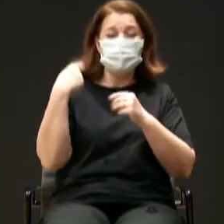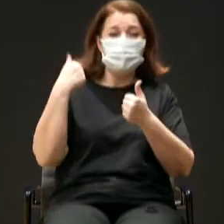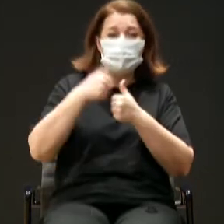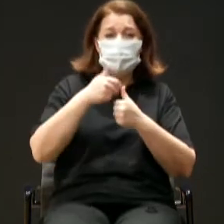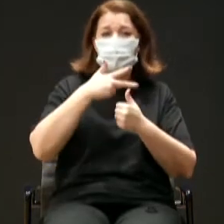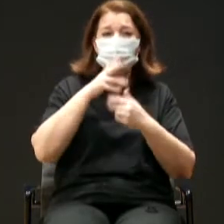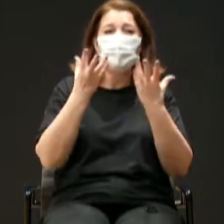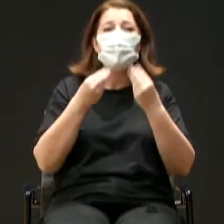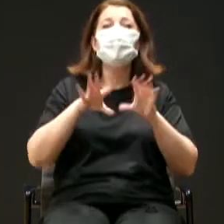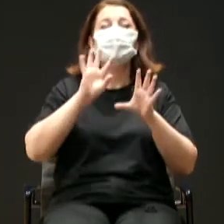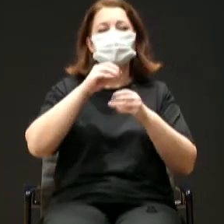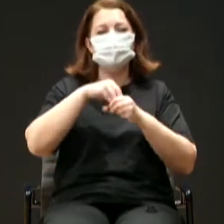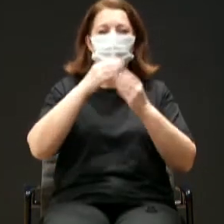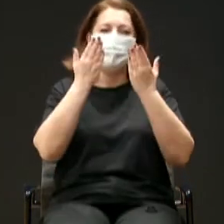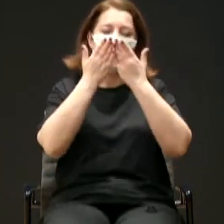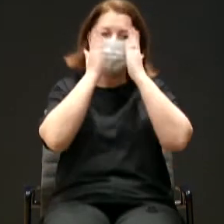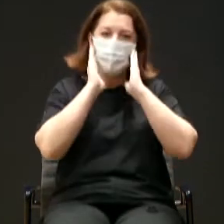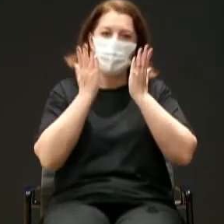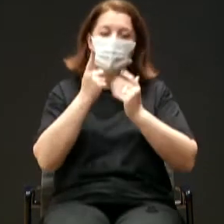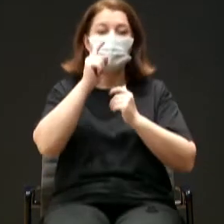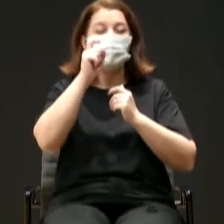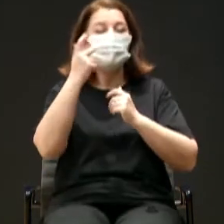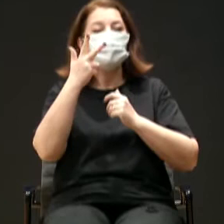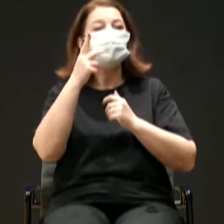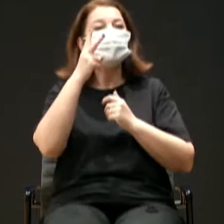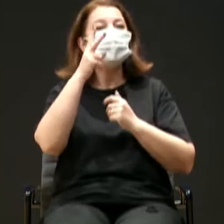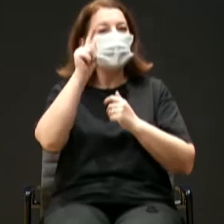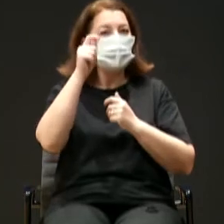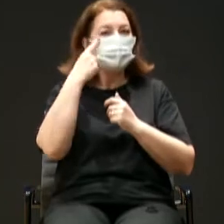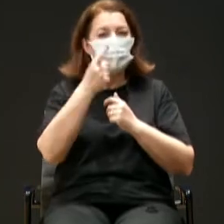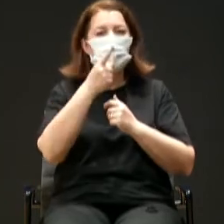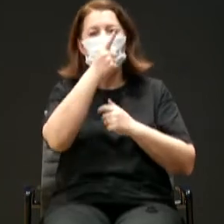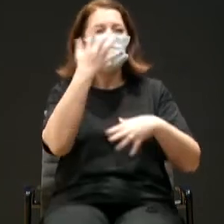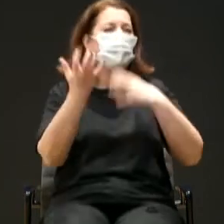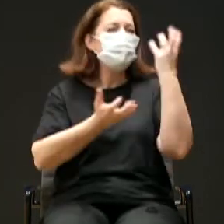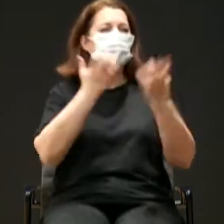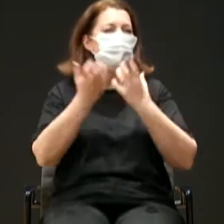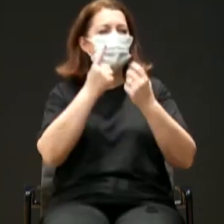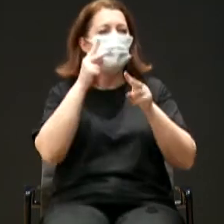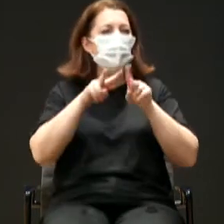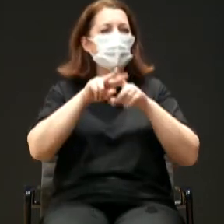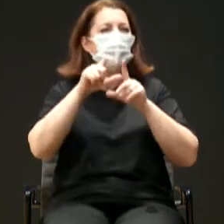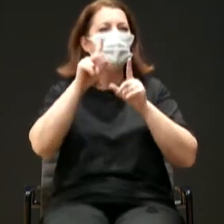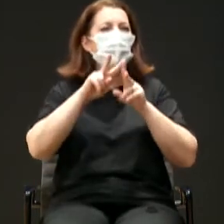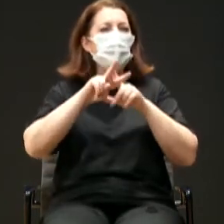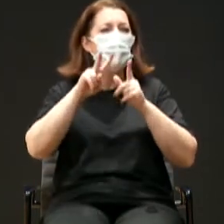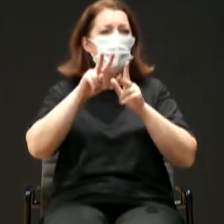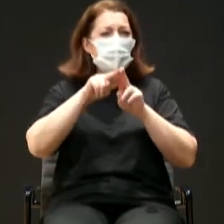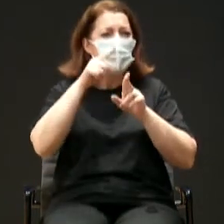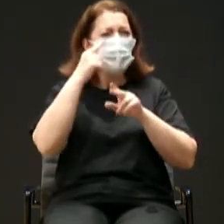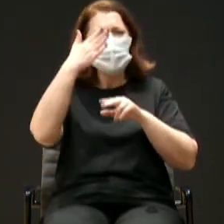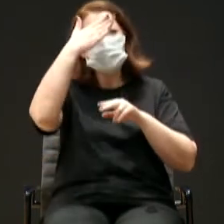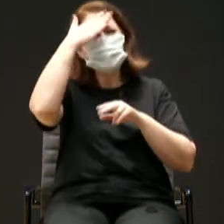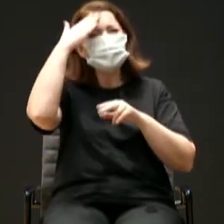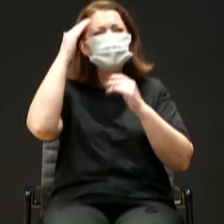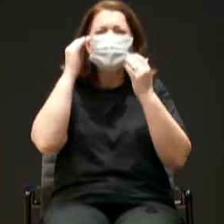için dua ediyoruz. 1993 yılının 2 Temmuz'unda Madımak'ta yaşanan insanlık ayıbı ile cehaletin ne denli tehlikeli bir